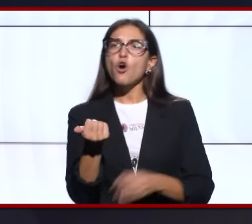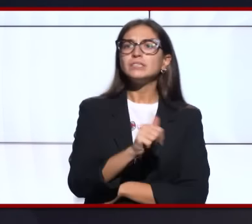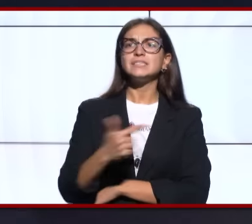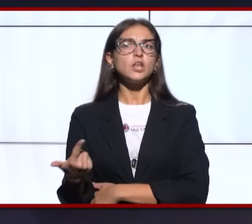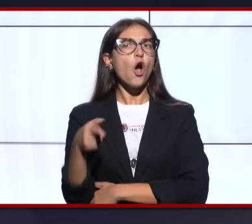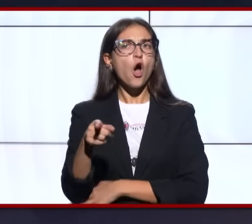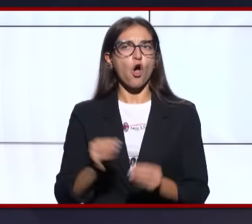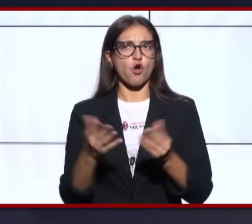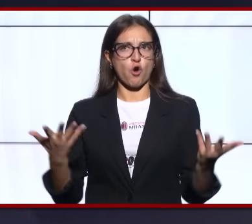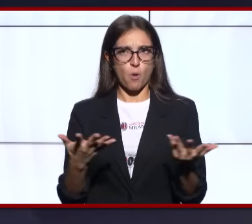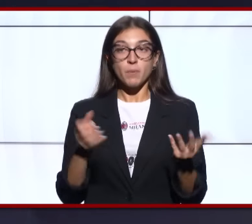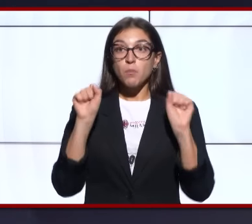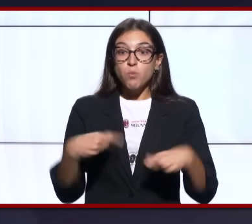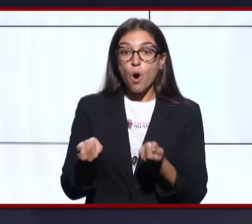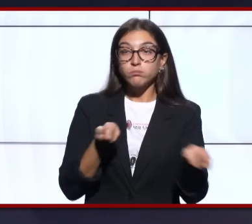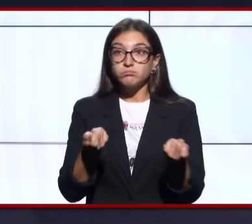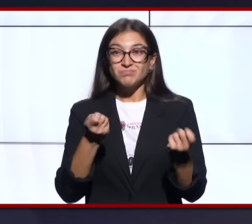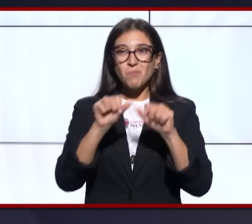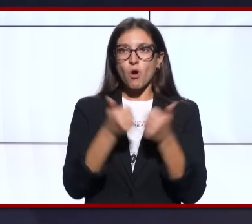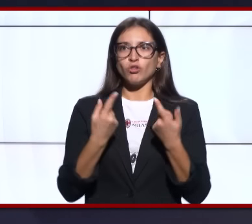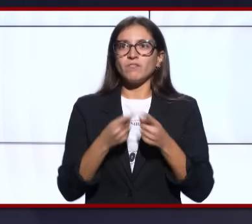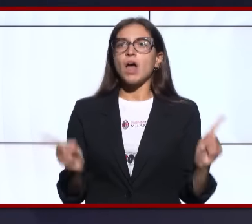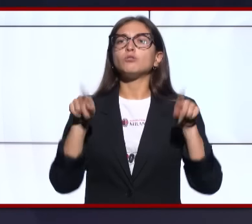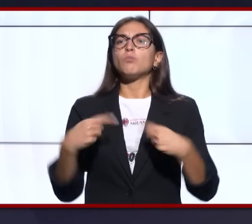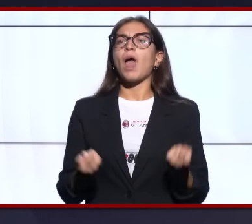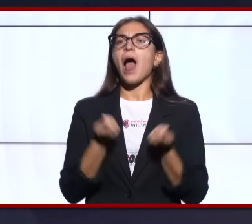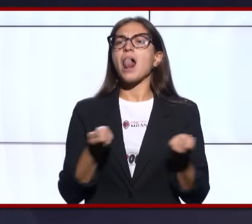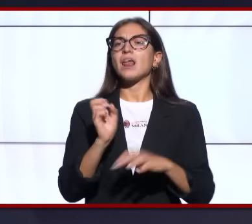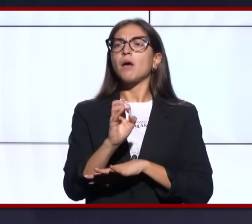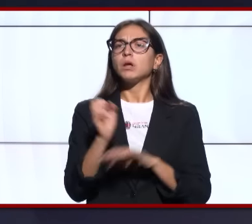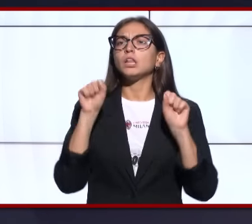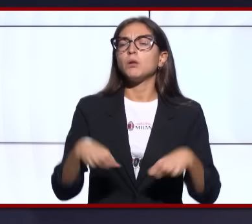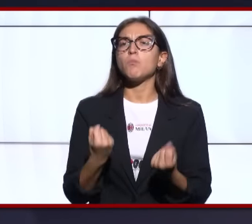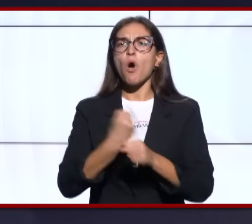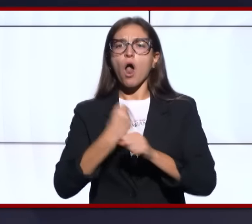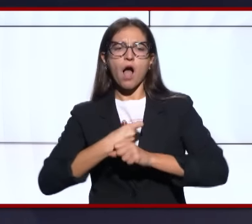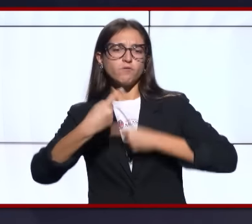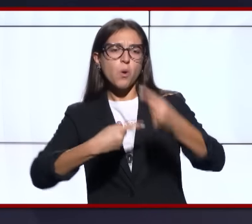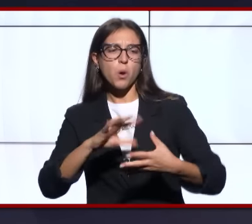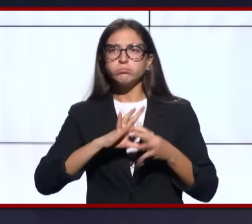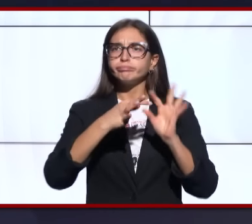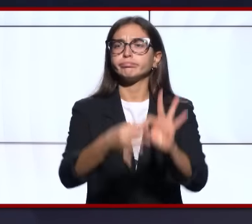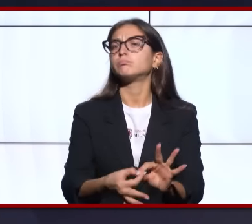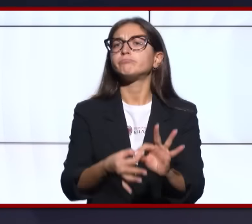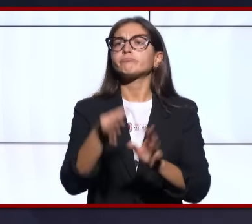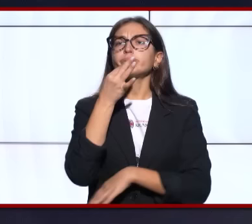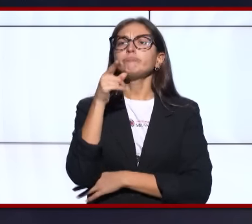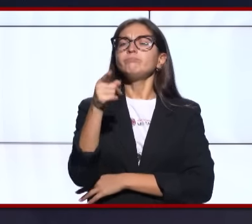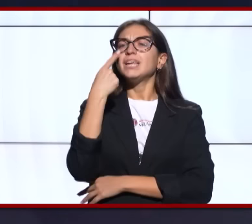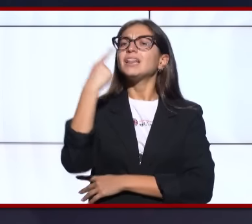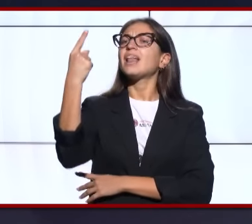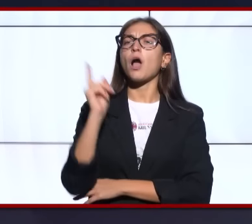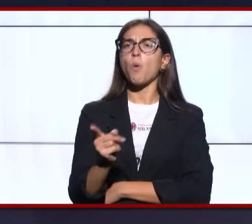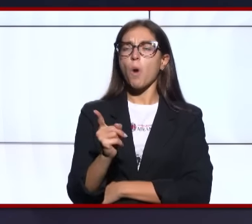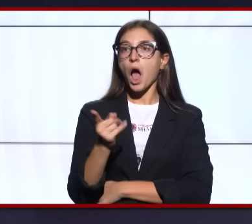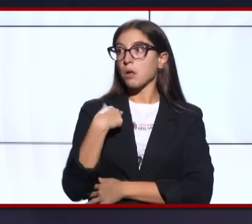diversa anche per voi Per gli allenamenti per per lavorare magari con continuità meglio Qual è la sua idea che si è fatto non c'è